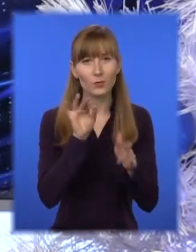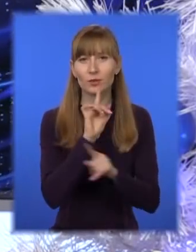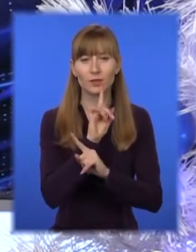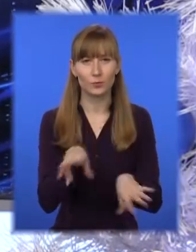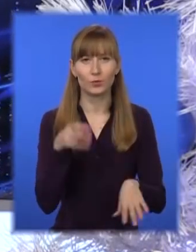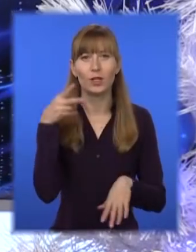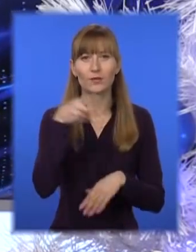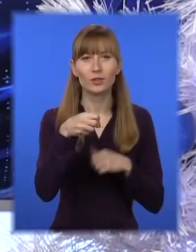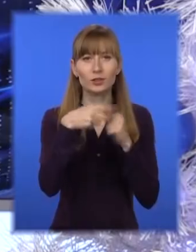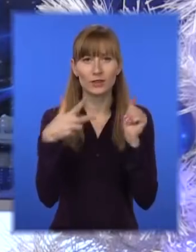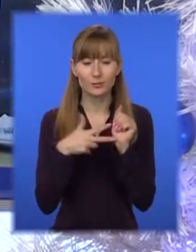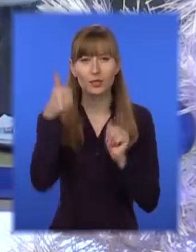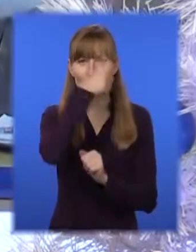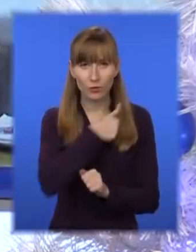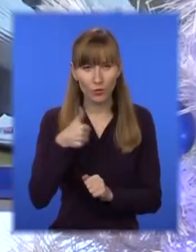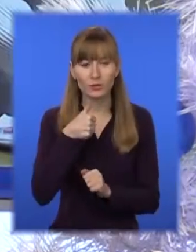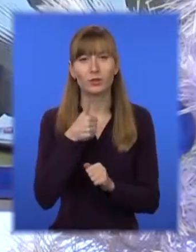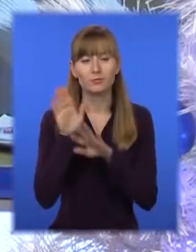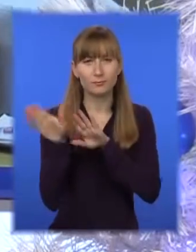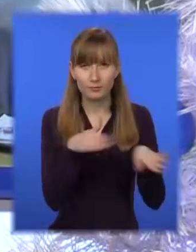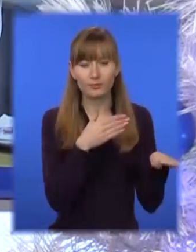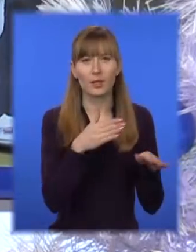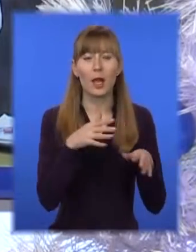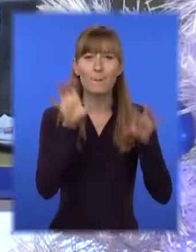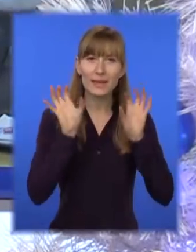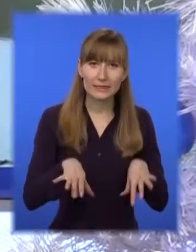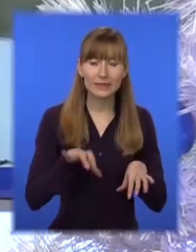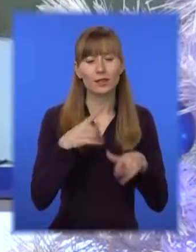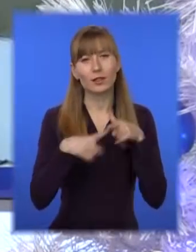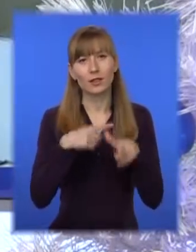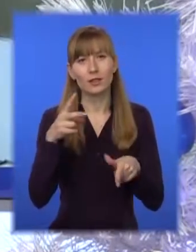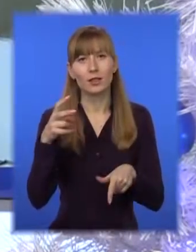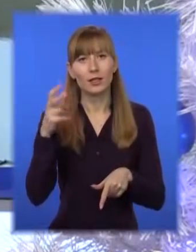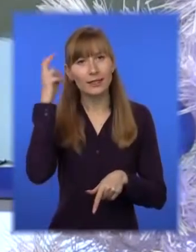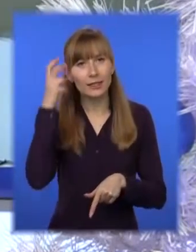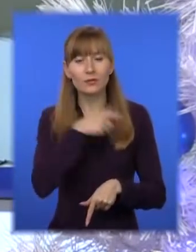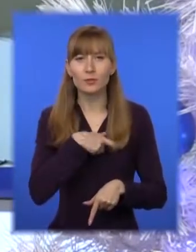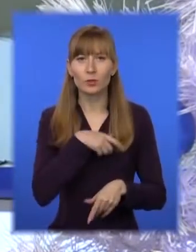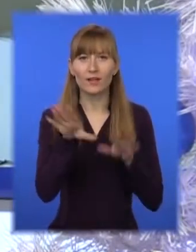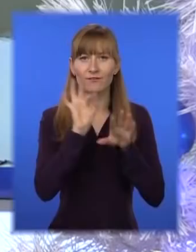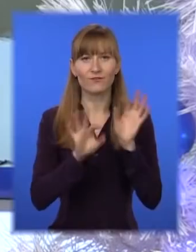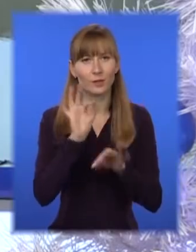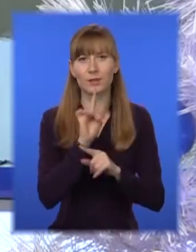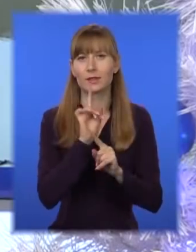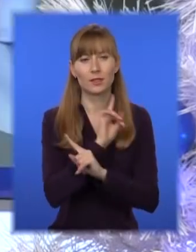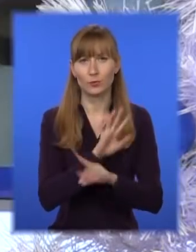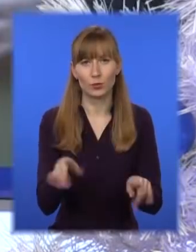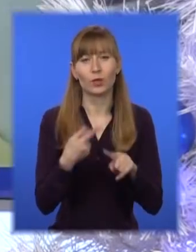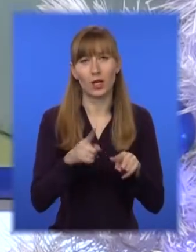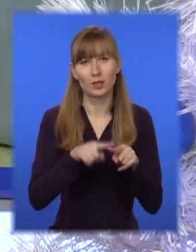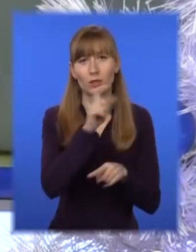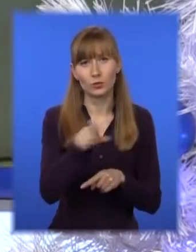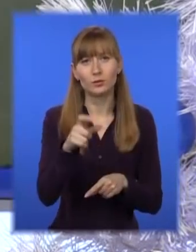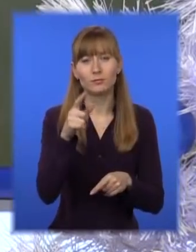не буде. 2018 рік промине без позачергових президентських або парламентських виборів. До такої думки схиляються